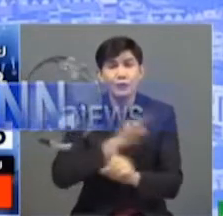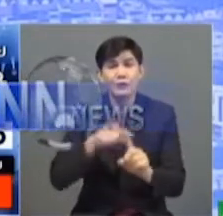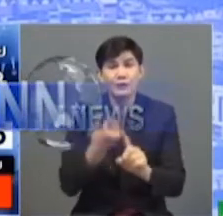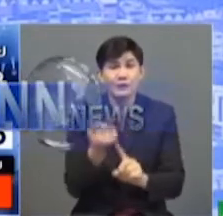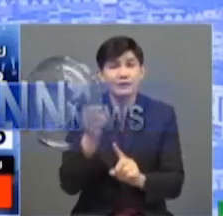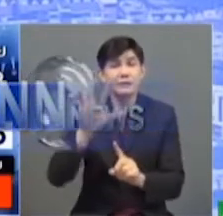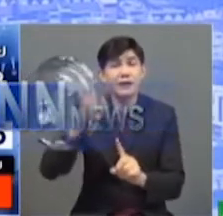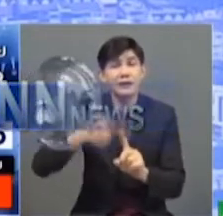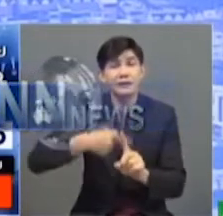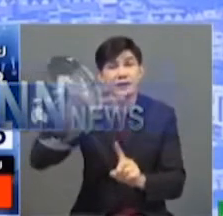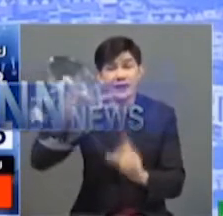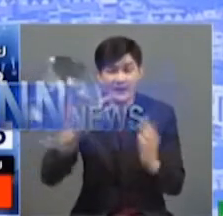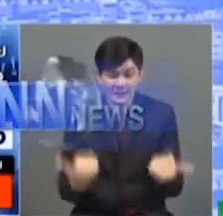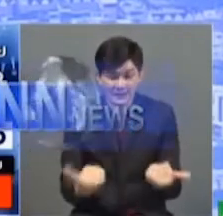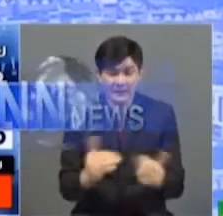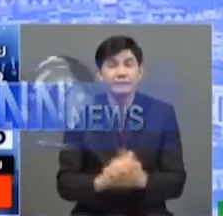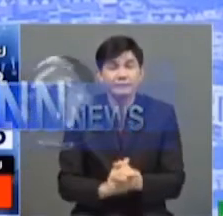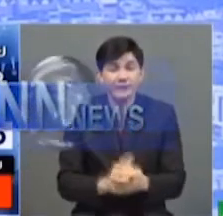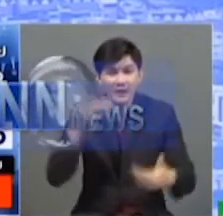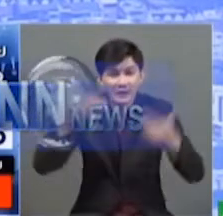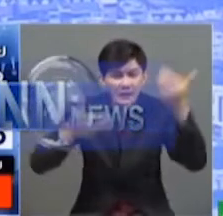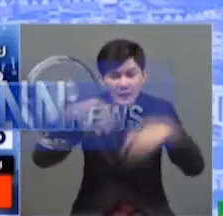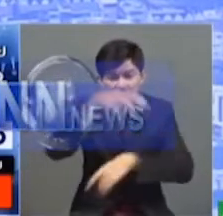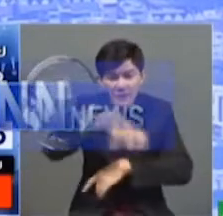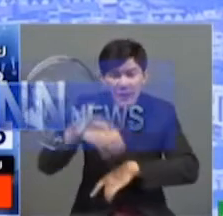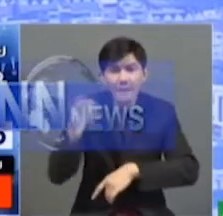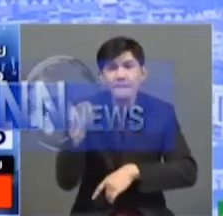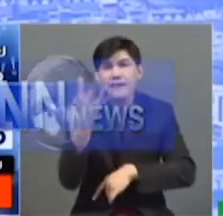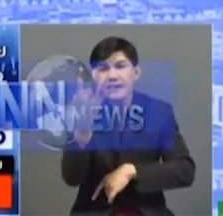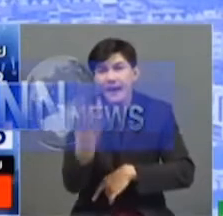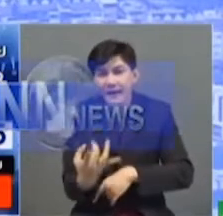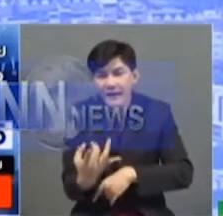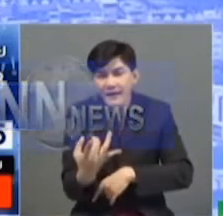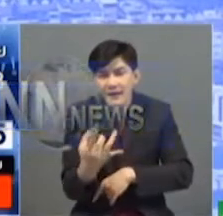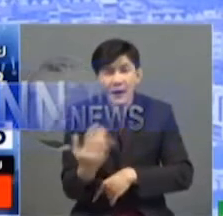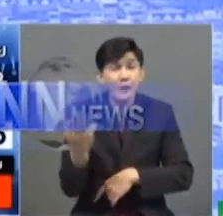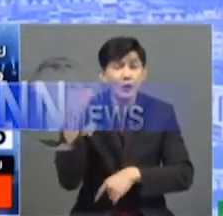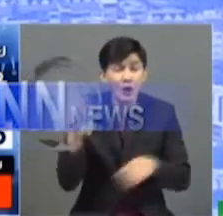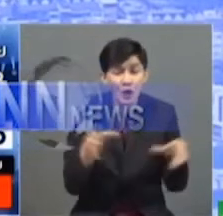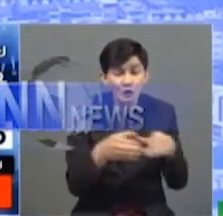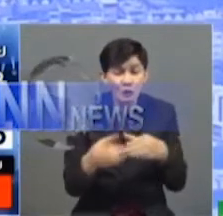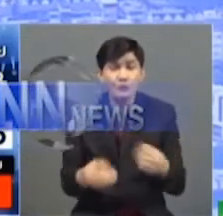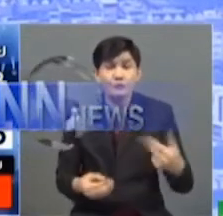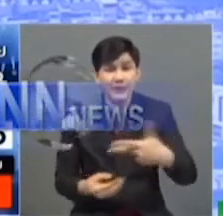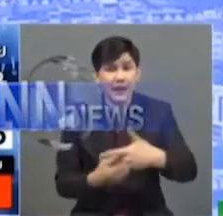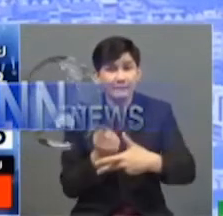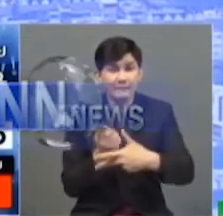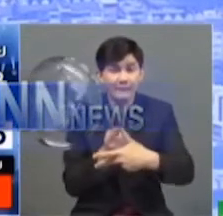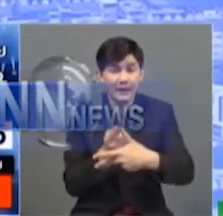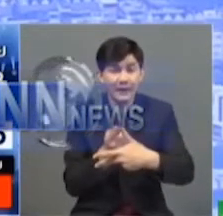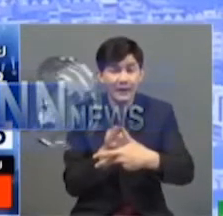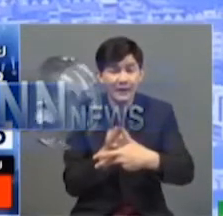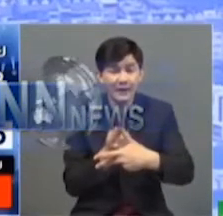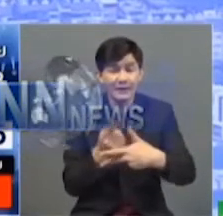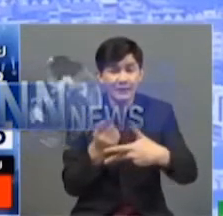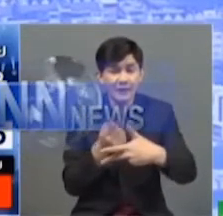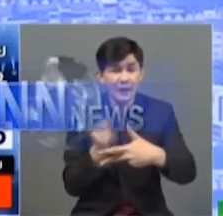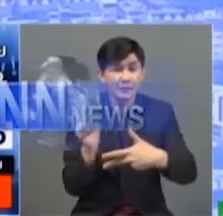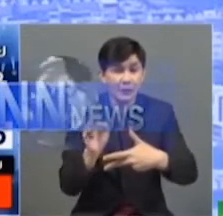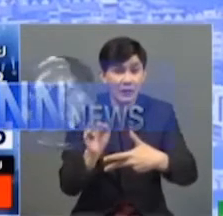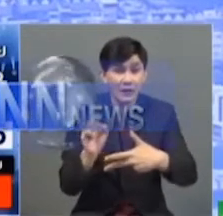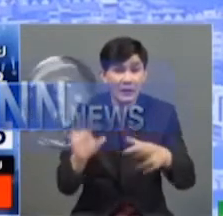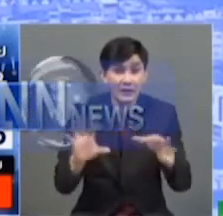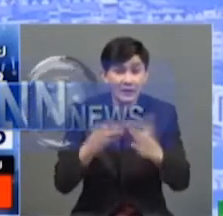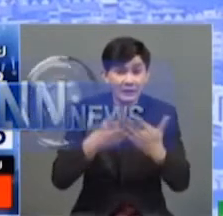การนำคนไทยกลับมาประเทศไทยในวันนี้จะมีการเดินทางกลับจากอินเดีย219คนจากญี่ปุ่นนะคะ71คนในวัน